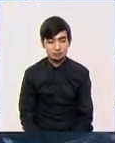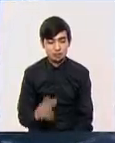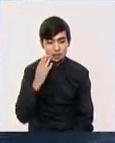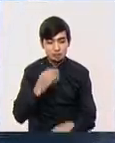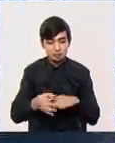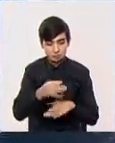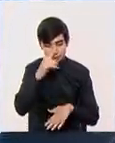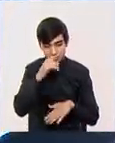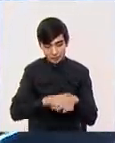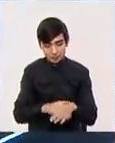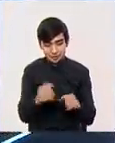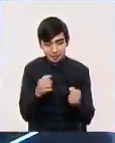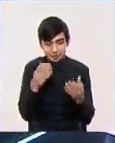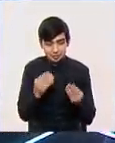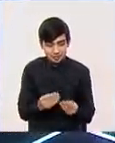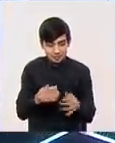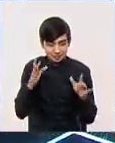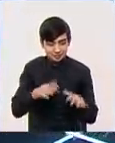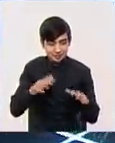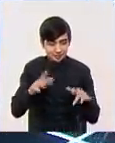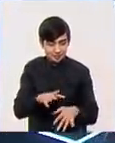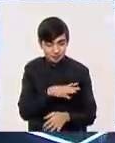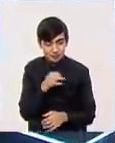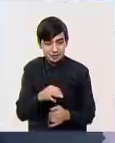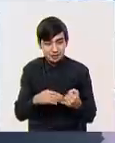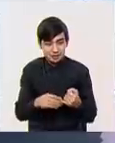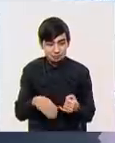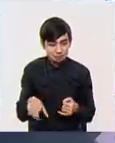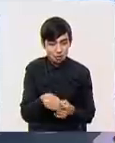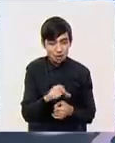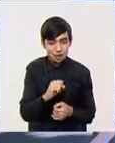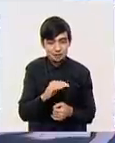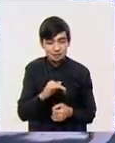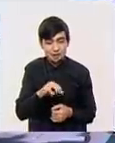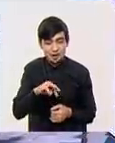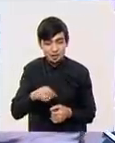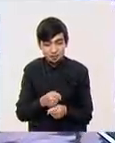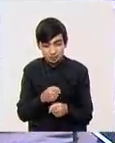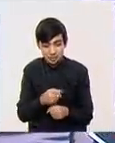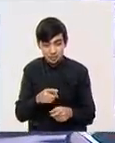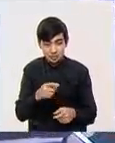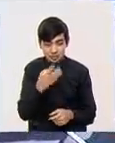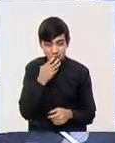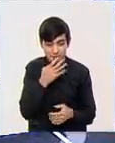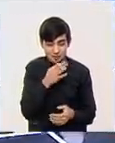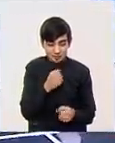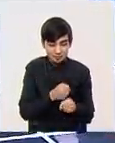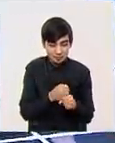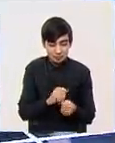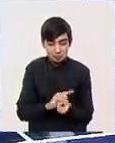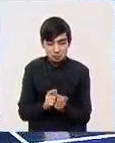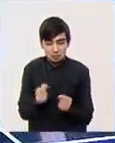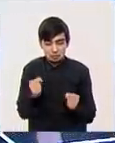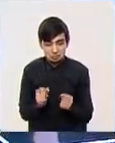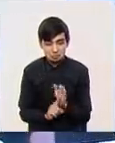Алматы облысының әкімдігі қыстың күні қар жауып жатқанда жерге асфальт төсеп, күн жылда бітуі керек жұмысты әлі істеп жатыр. Шала төселген